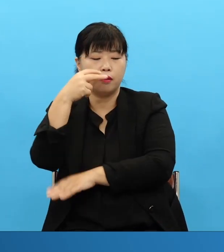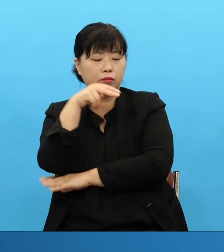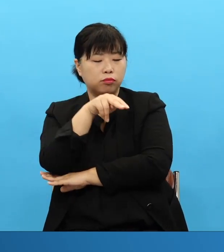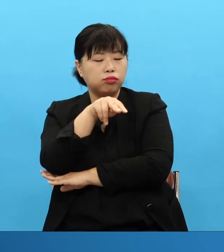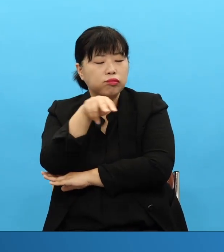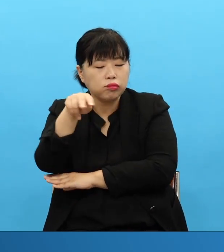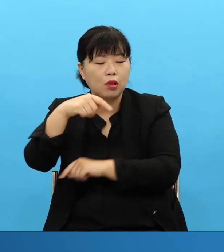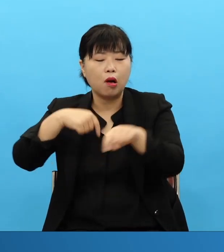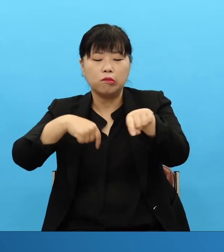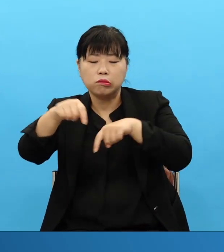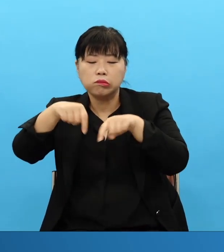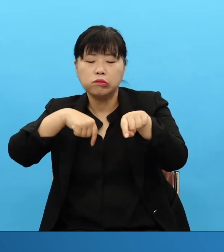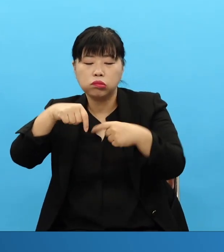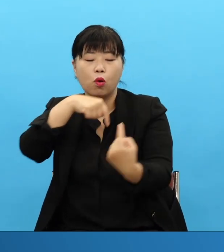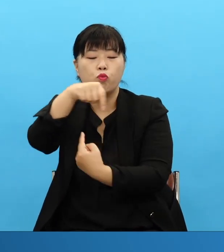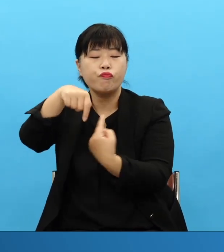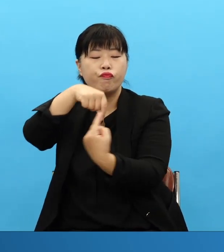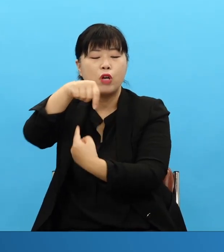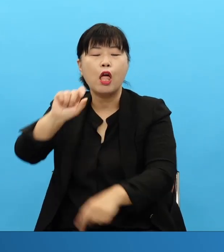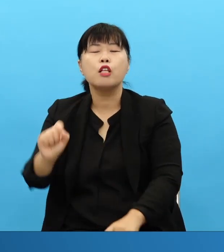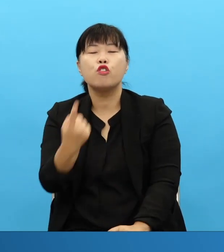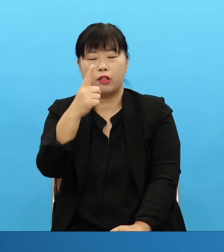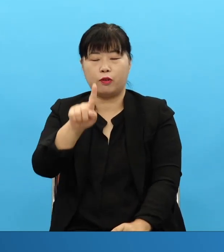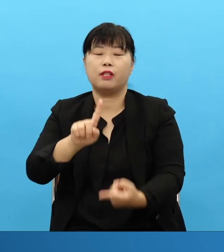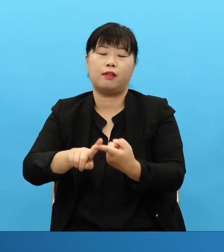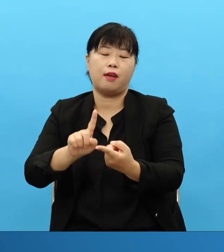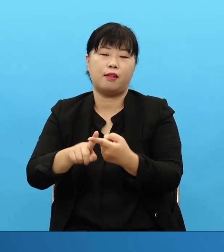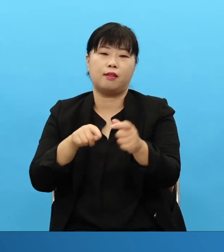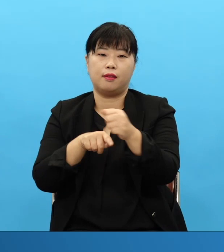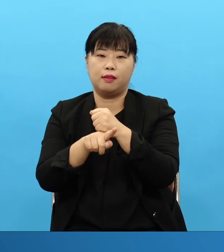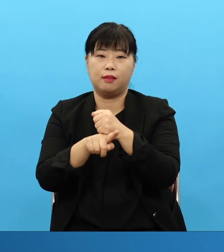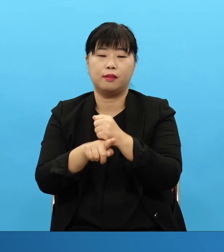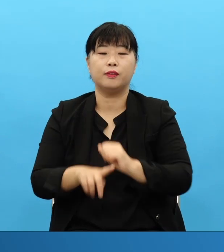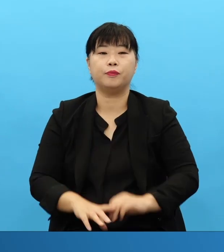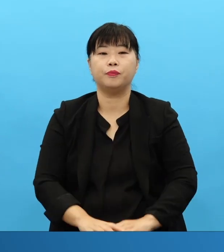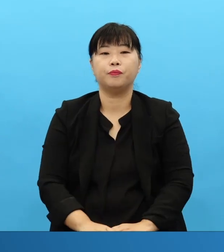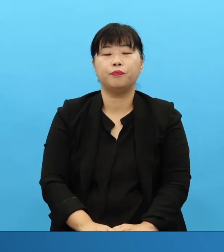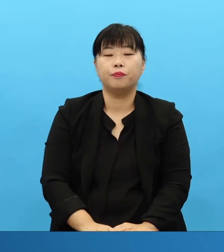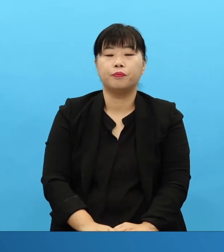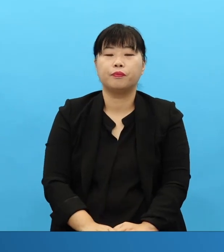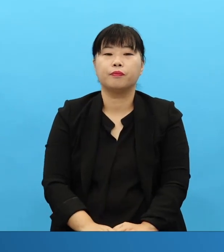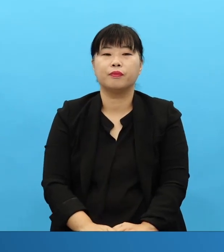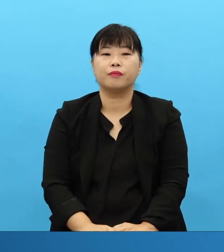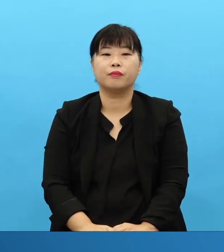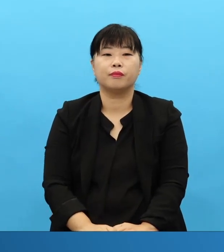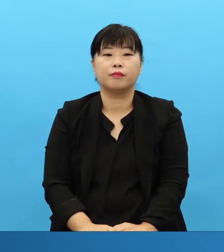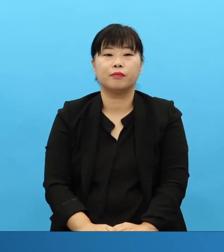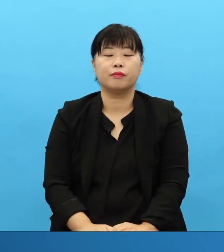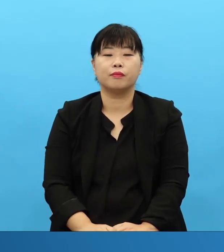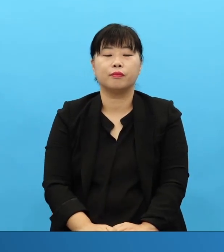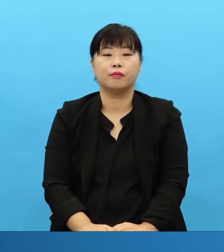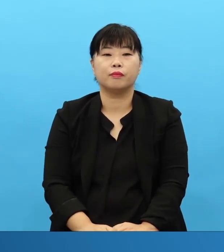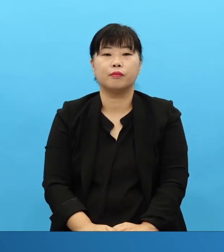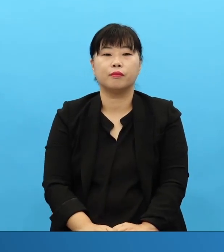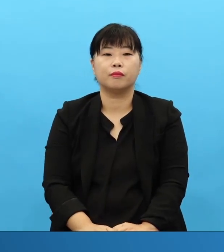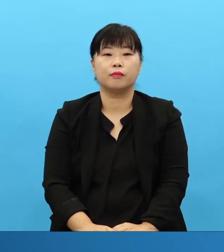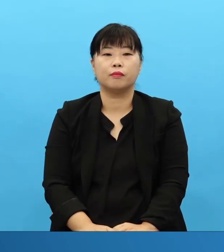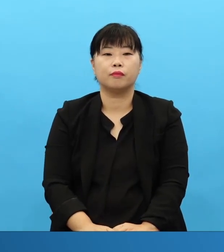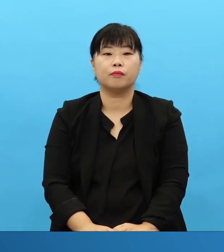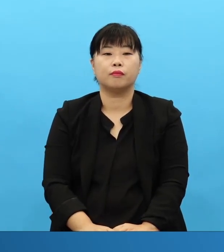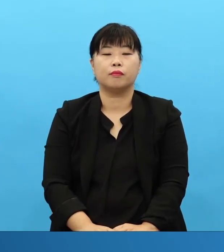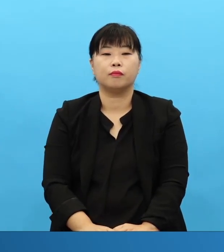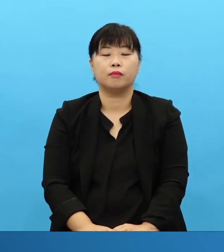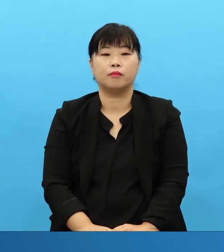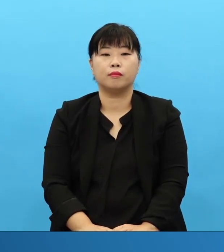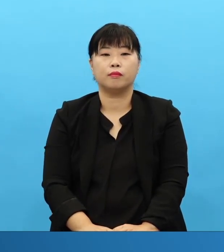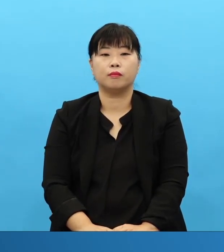근원을 얘기하는 겁니다. They were talking about the temple, but we're also talking about when we say establish a throne, it means that God from above is governing everything. 자, 왜 이렇게 돼야 되느냐는